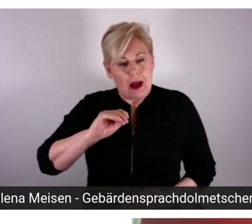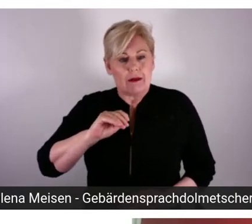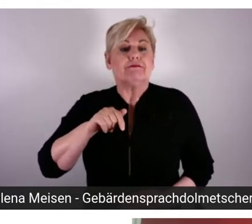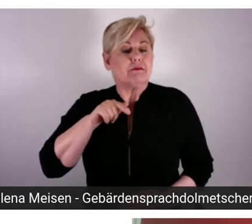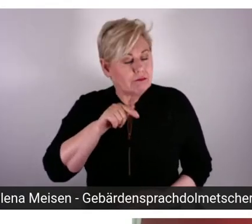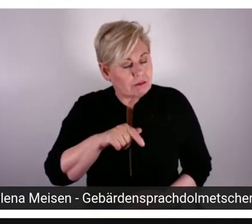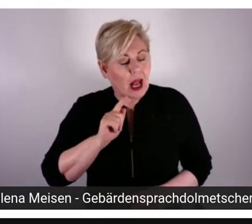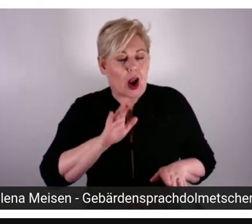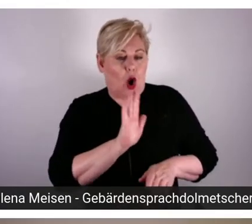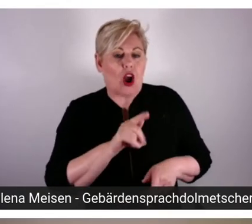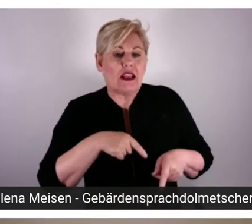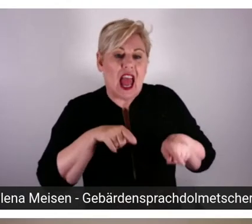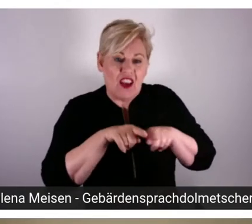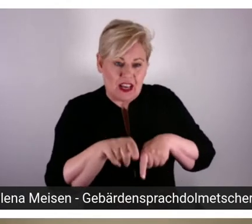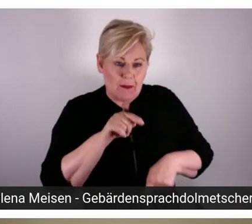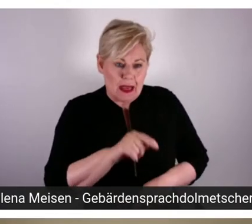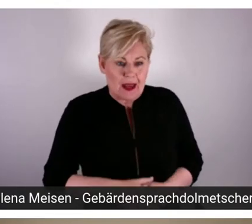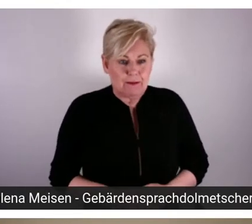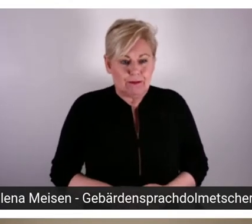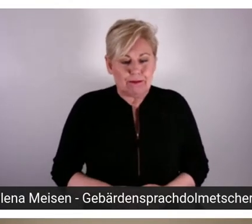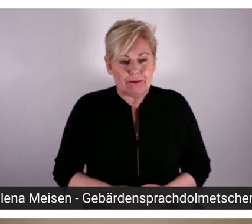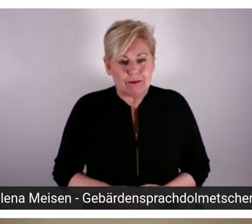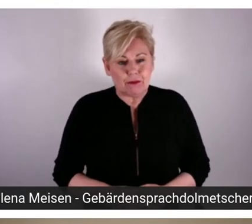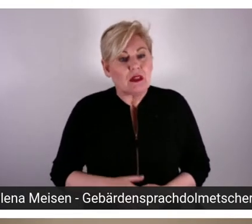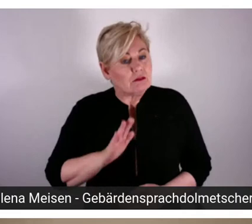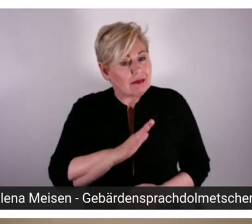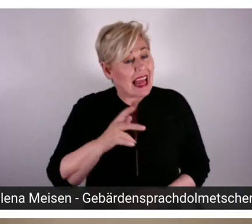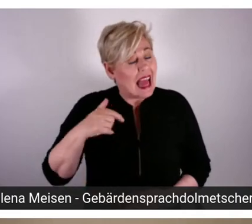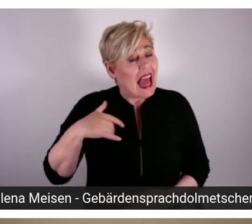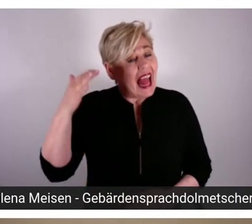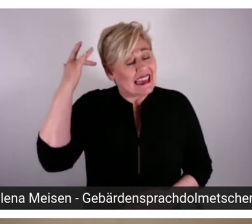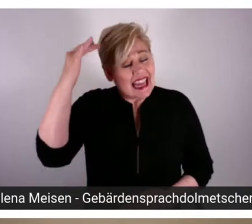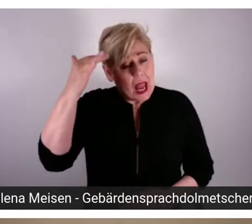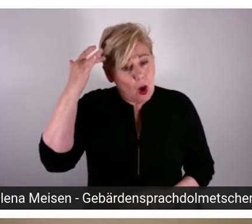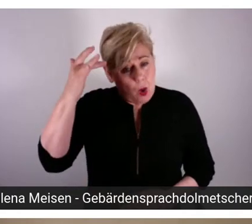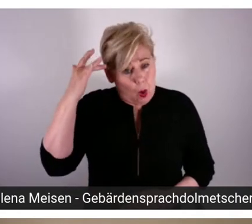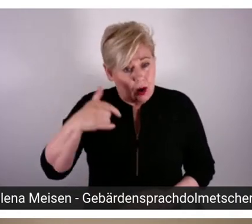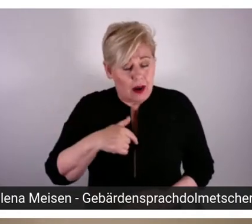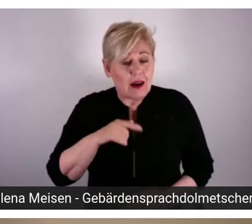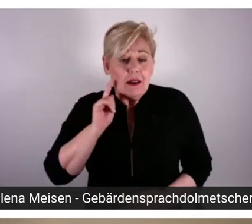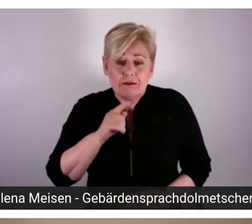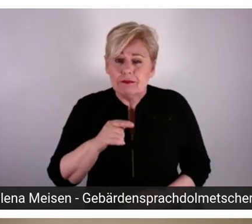an. Er ist Theologe, arbeitete zuletzt als